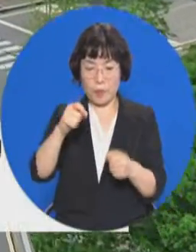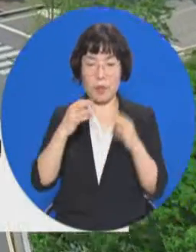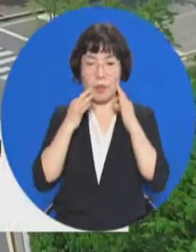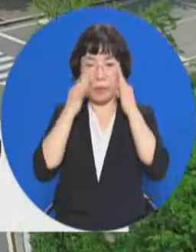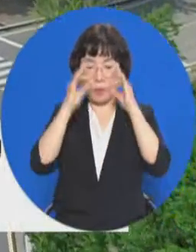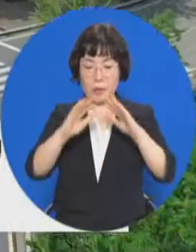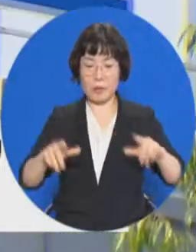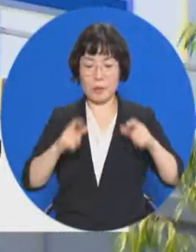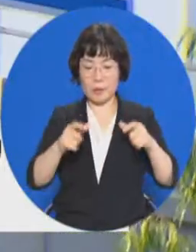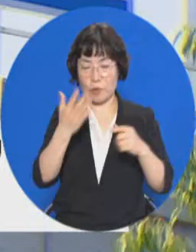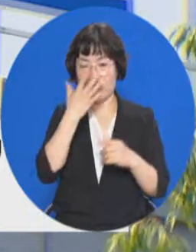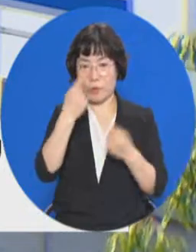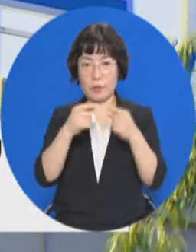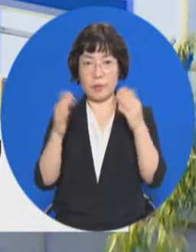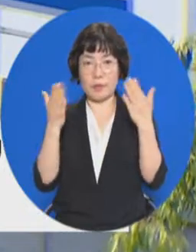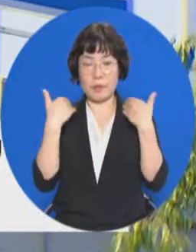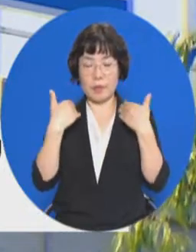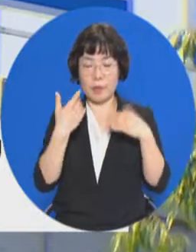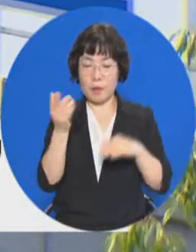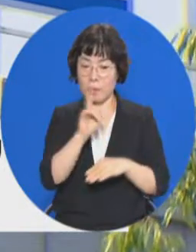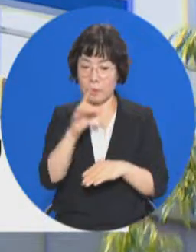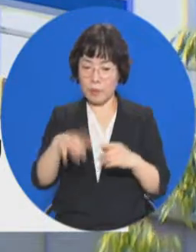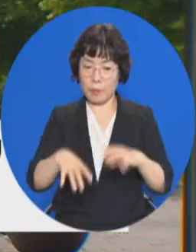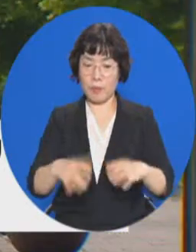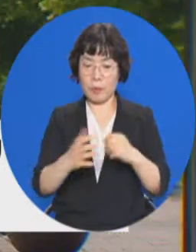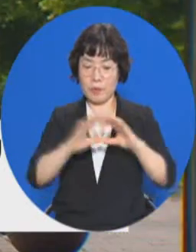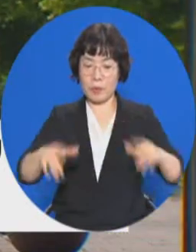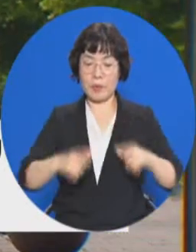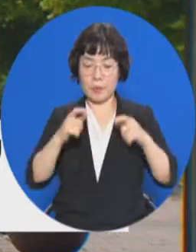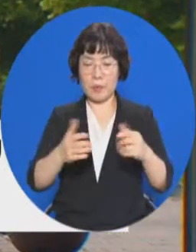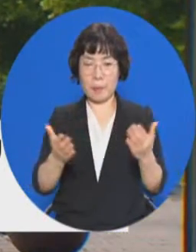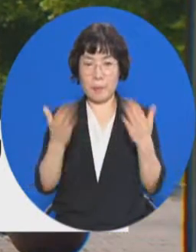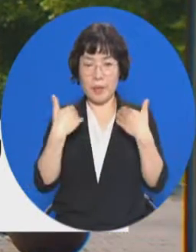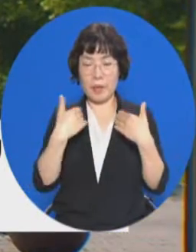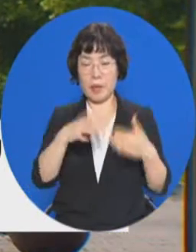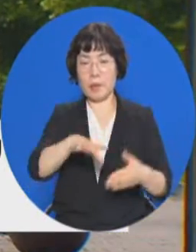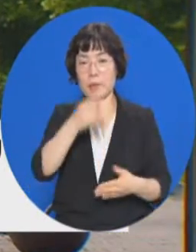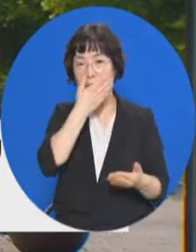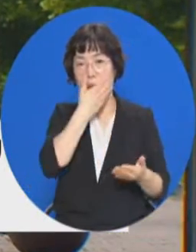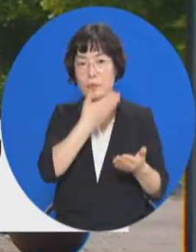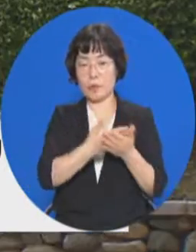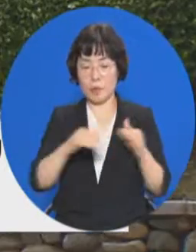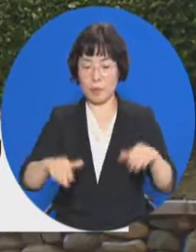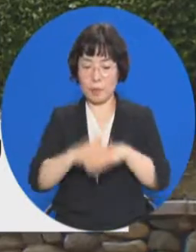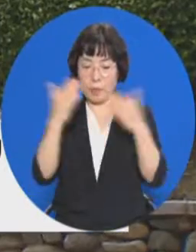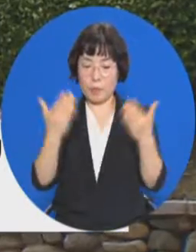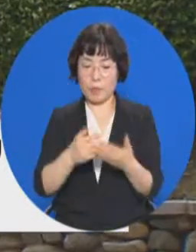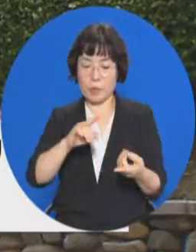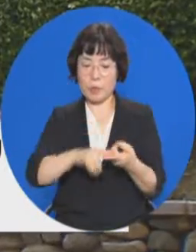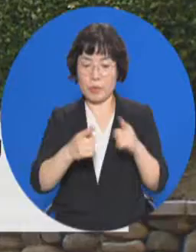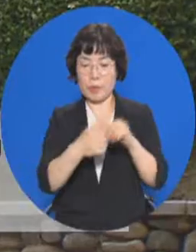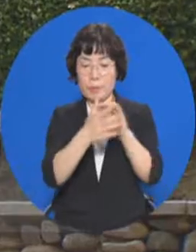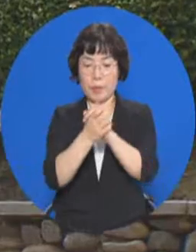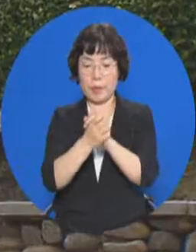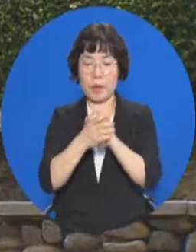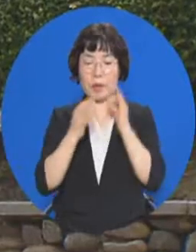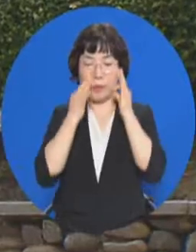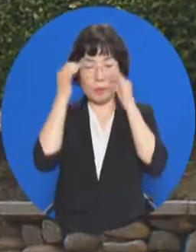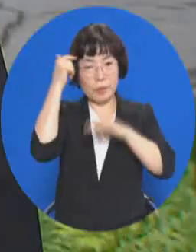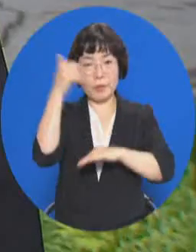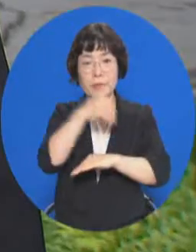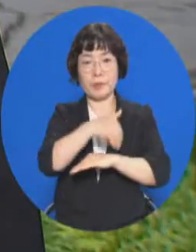있는 국립순천대학교도 어느 대학에 앞서 전남 유치가 먼저라며 도권 전체의 상호 협력에 나서겠다는 입장을